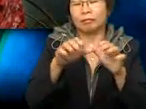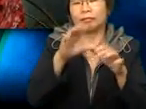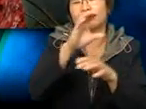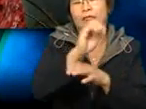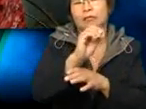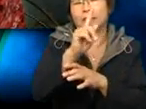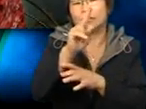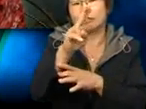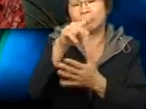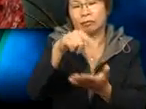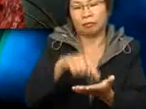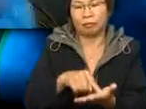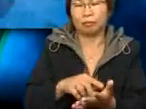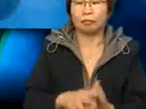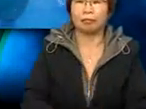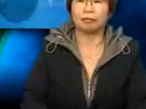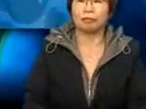golongan istimewa ini.